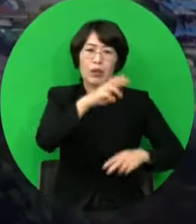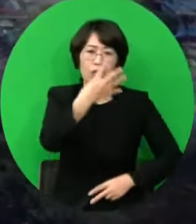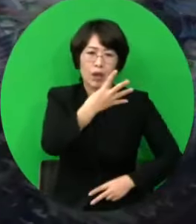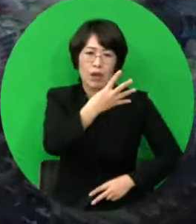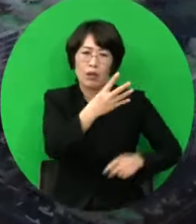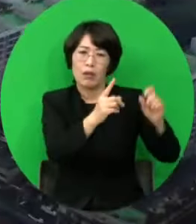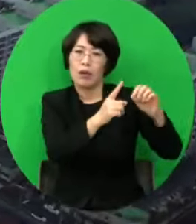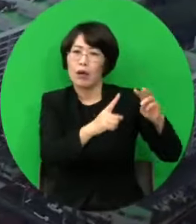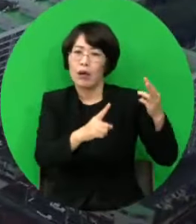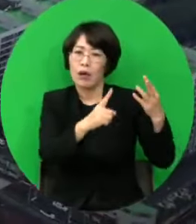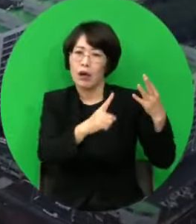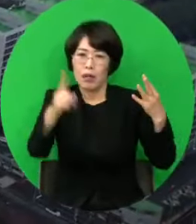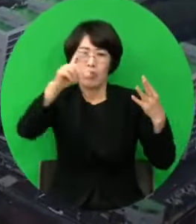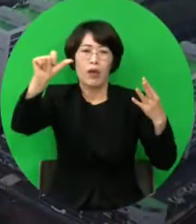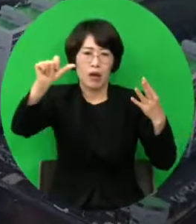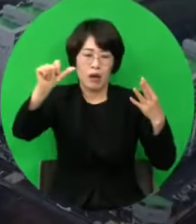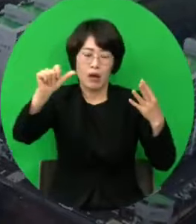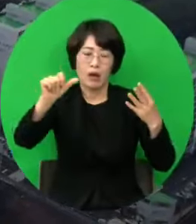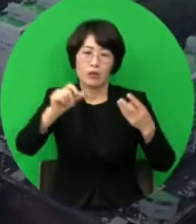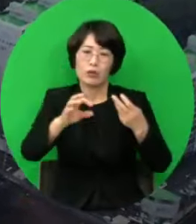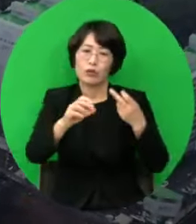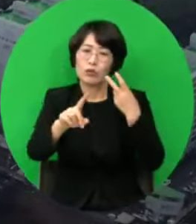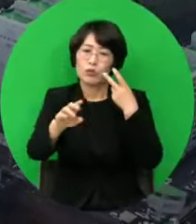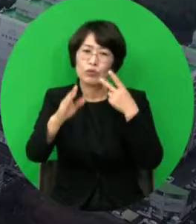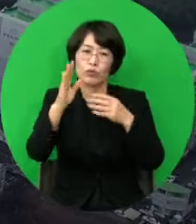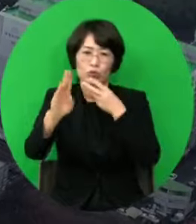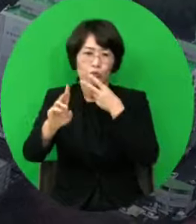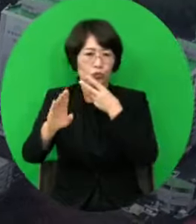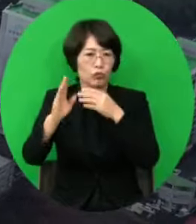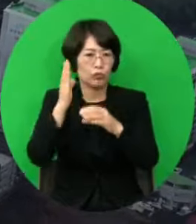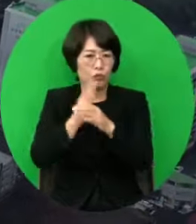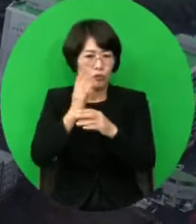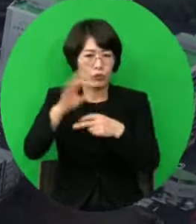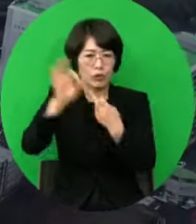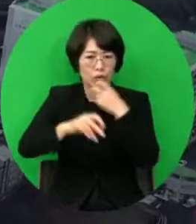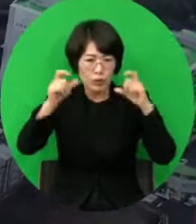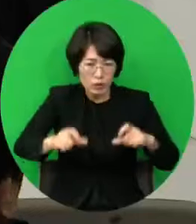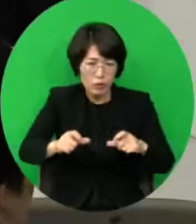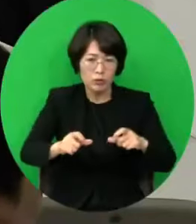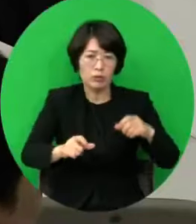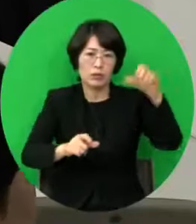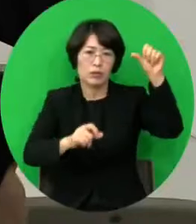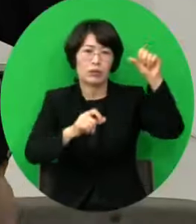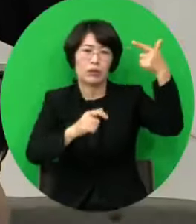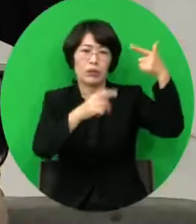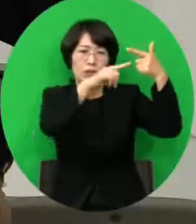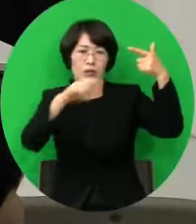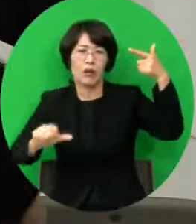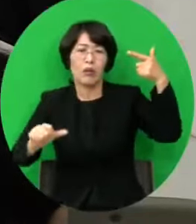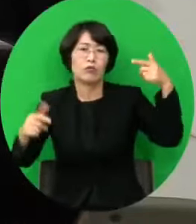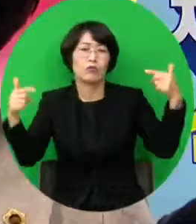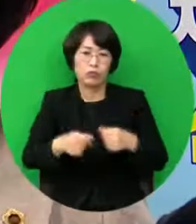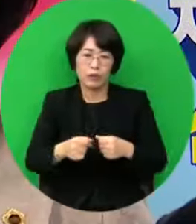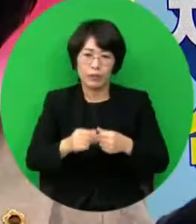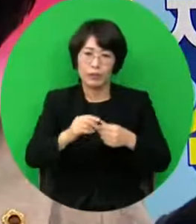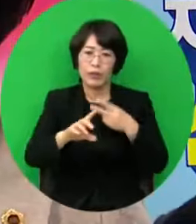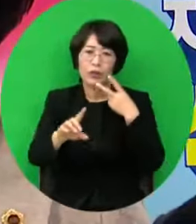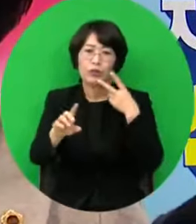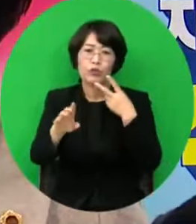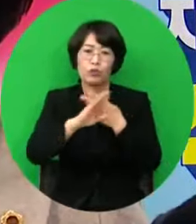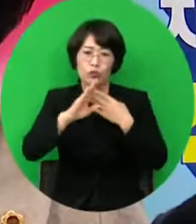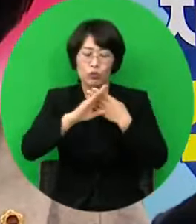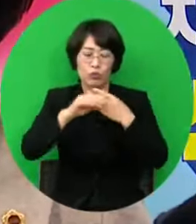속으로 들고 중부권은 석에서 다섯으로 바뀌는 아닙니다 전남 중부권 정치권은